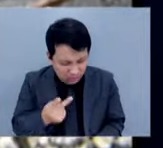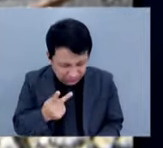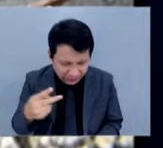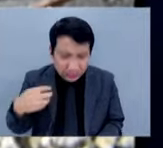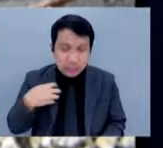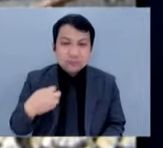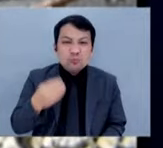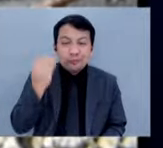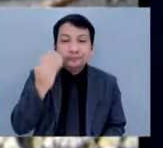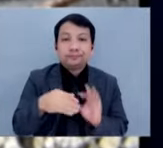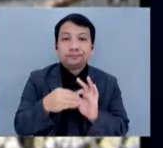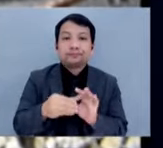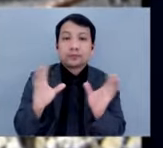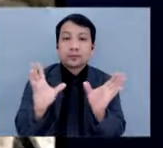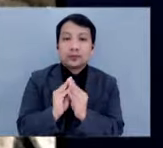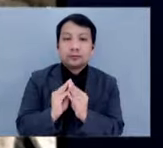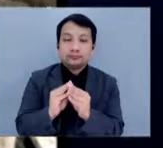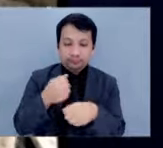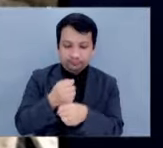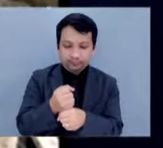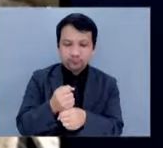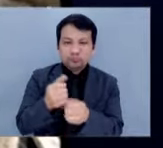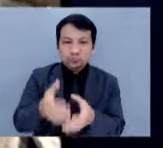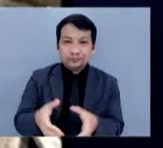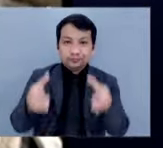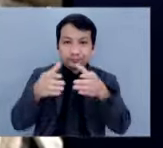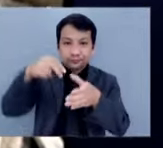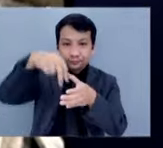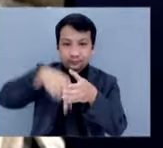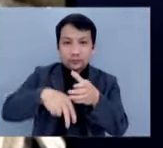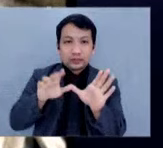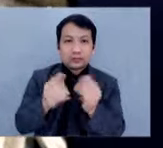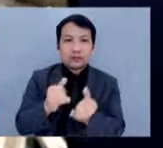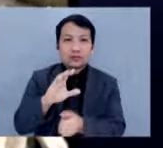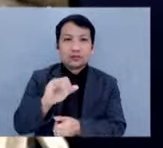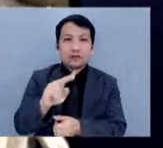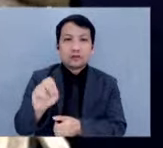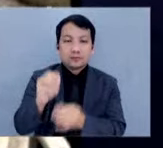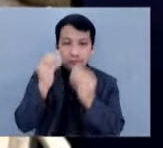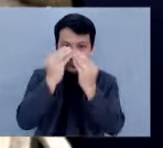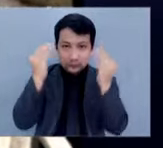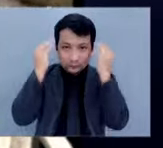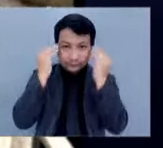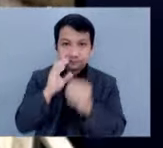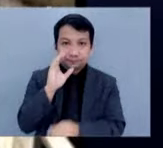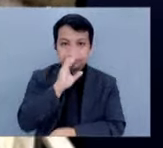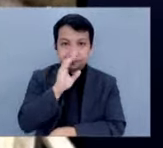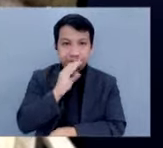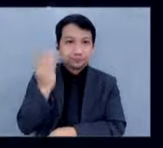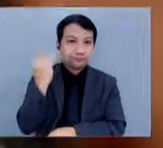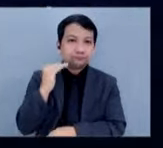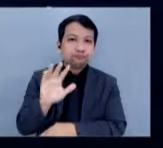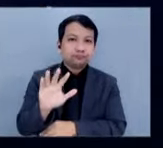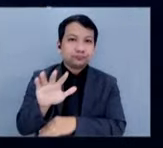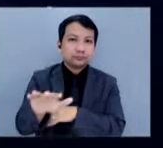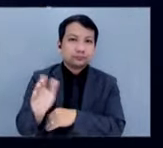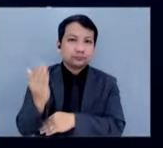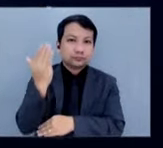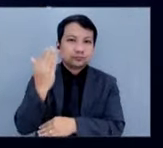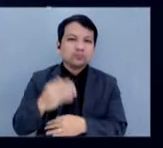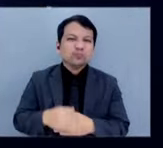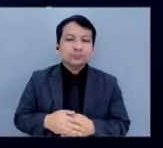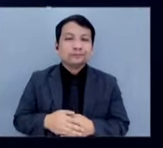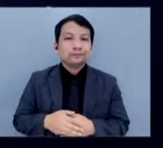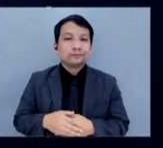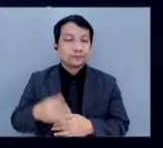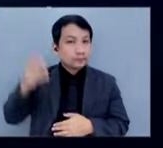lalaki sa ilalim ng ginagawang septic tank sa Barangay Sentro sa Mandaue City, Cebu, kaninang alas 5 ng umaga. May sugat sa